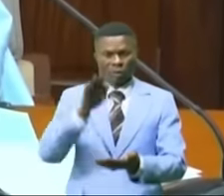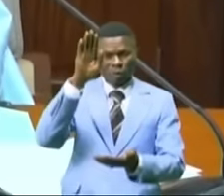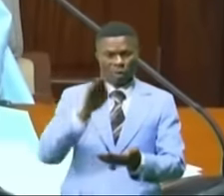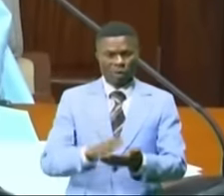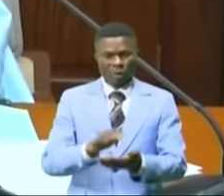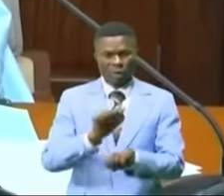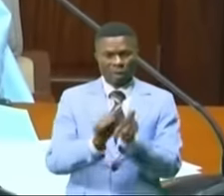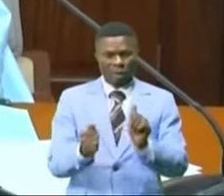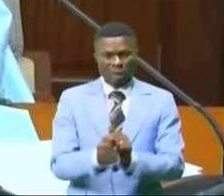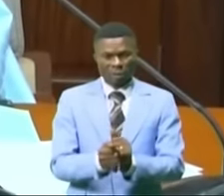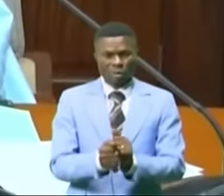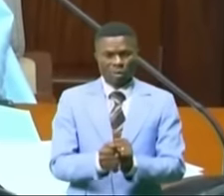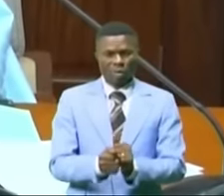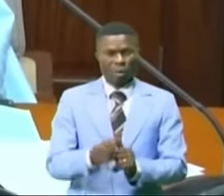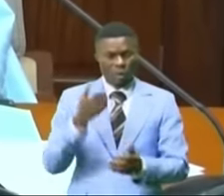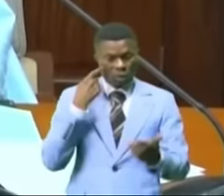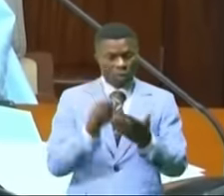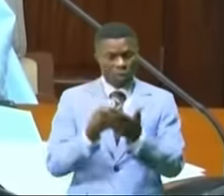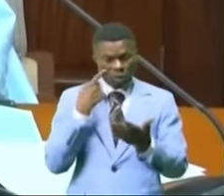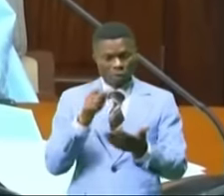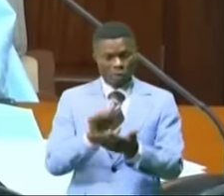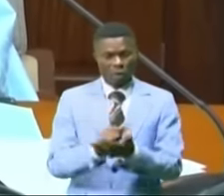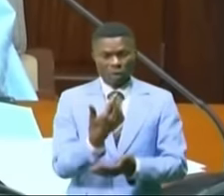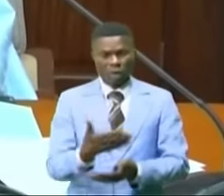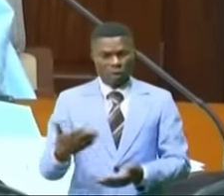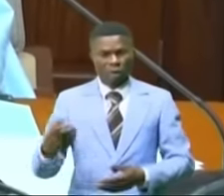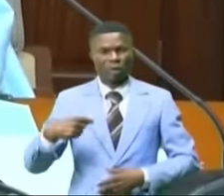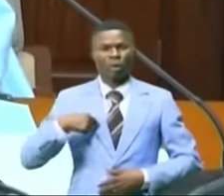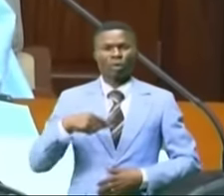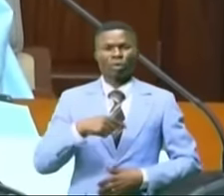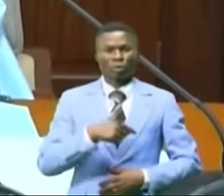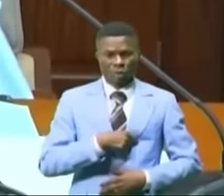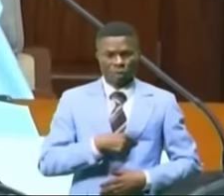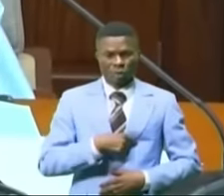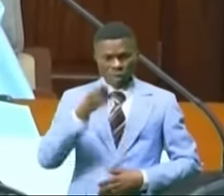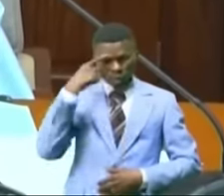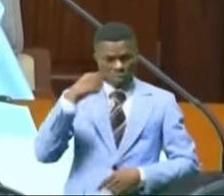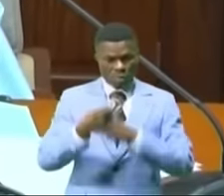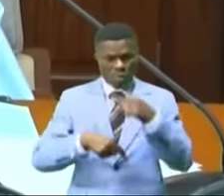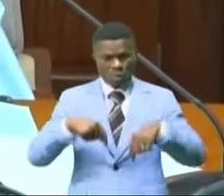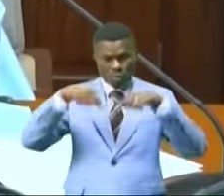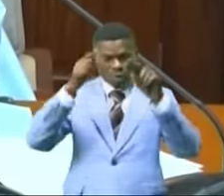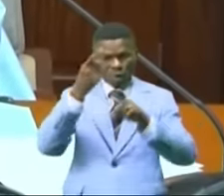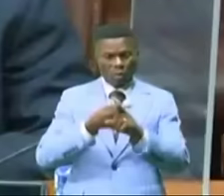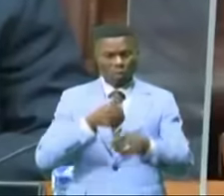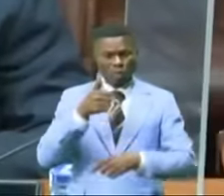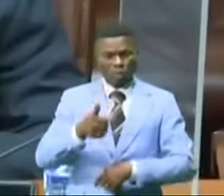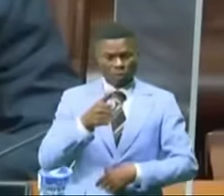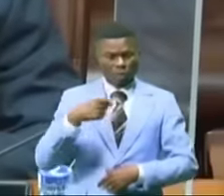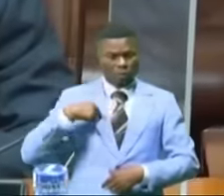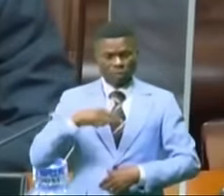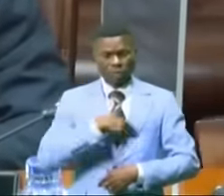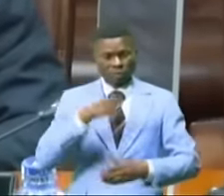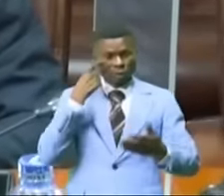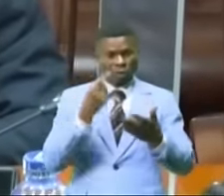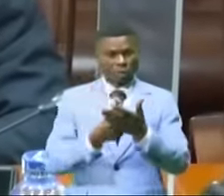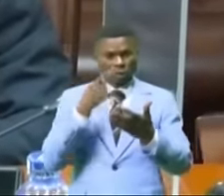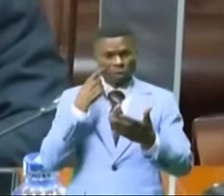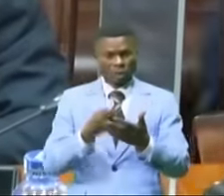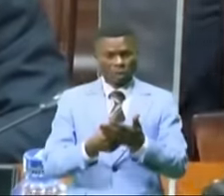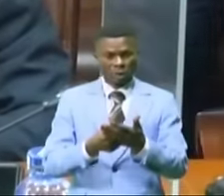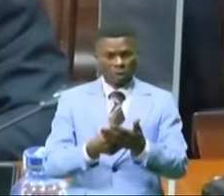Nous l'avons constaté déjà, les éléments que nous avons pour le début de cette année, nous constatons que